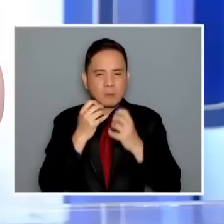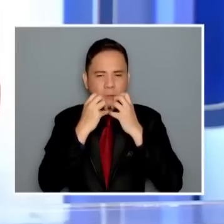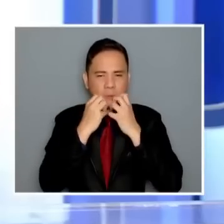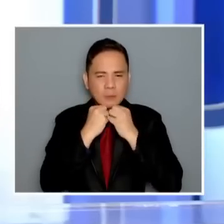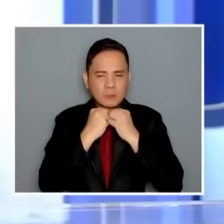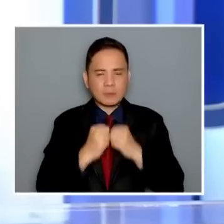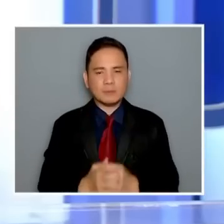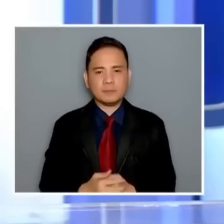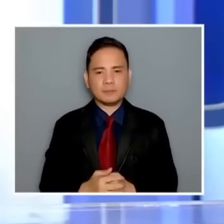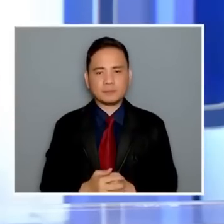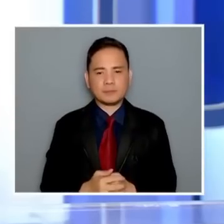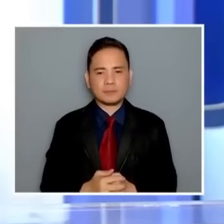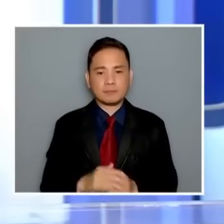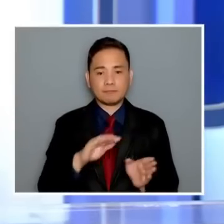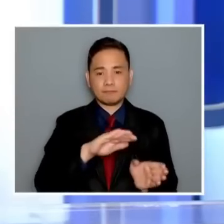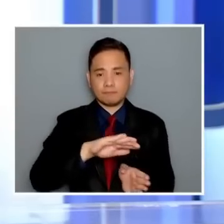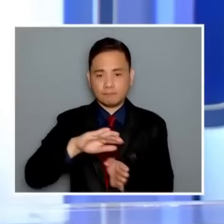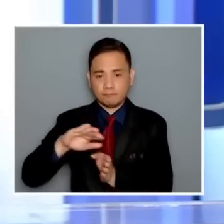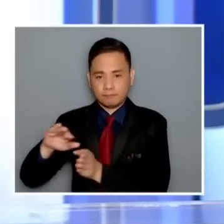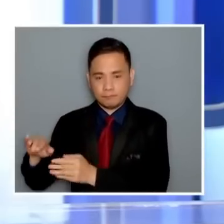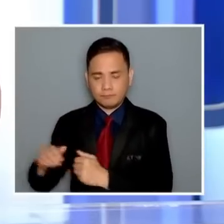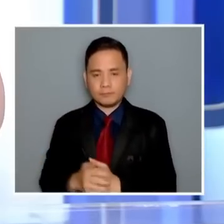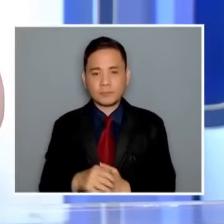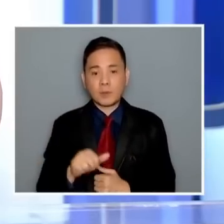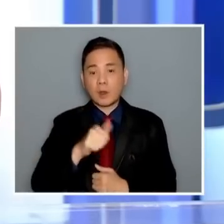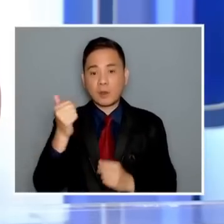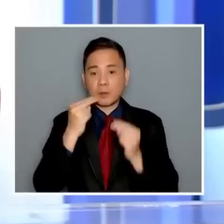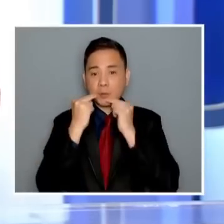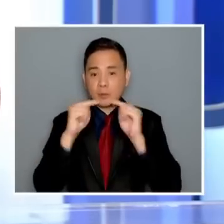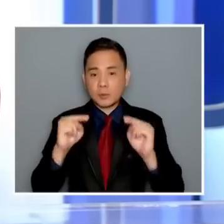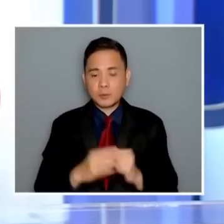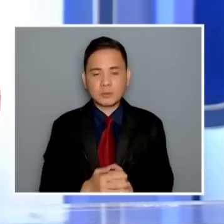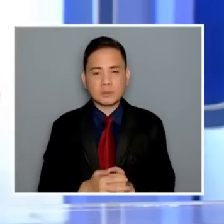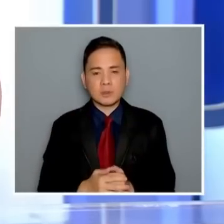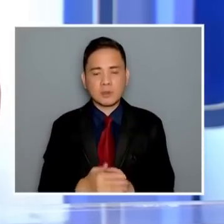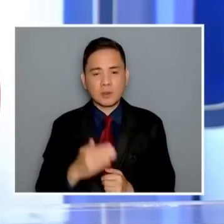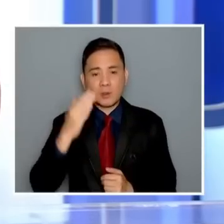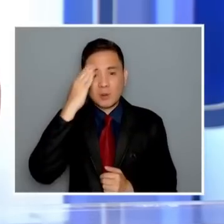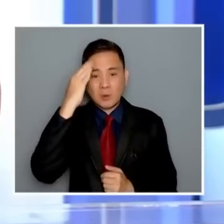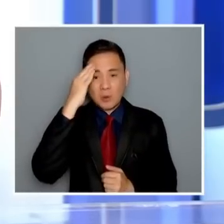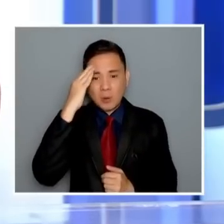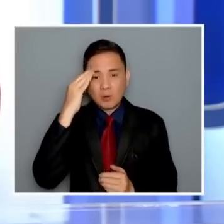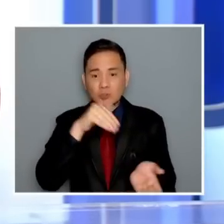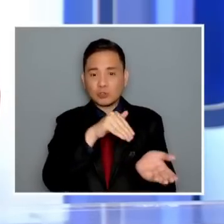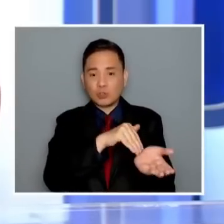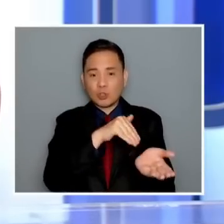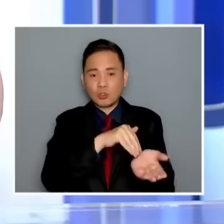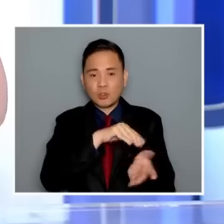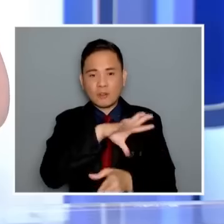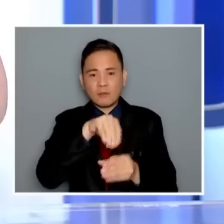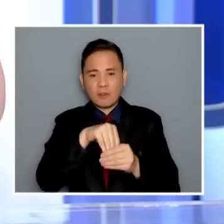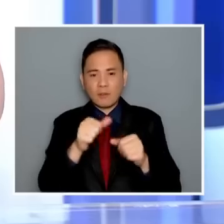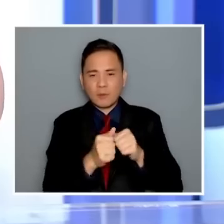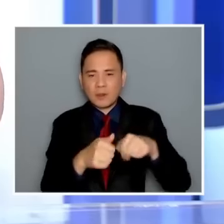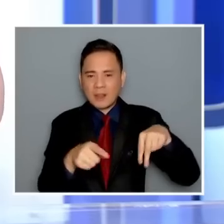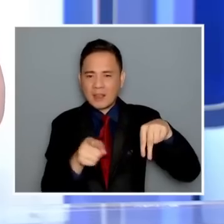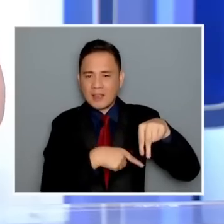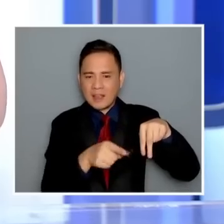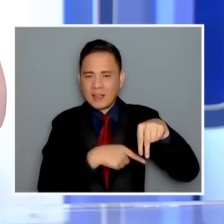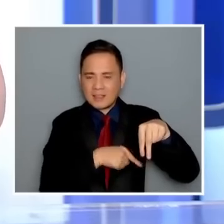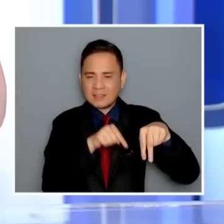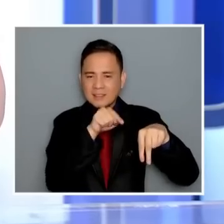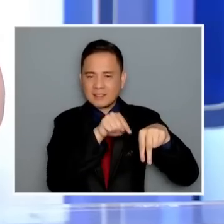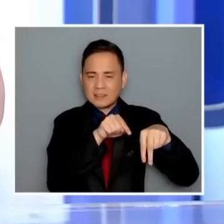Sa ibang balita naman, nagpunta sa pulis ang doktor na nadawit sa salilig hazing case. Ito'y matapos